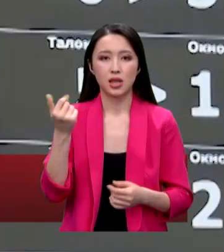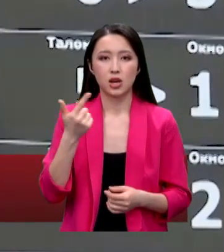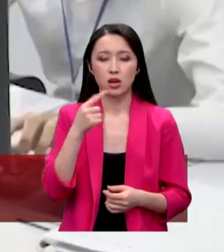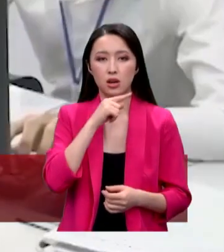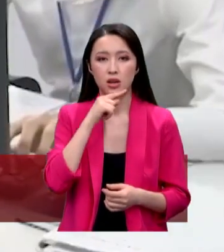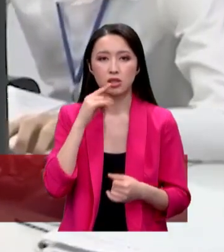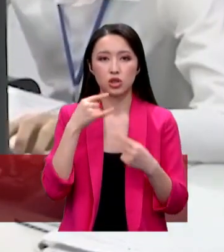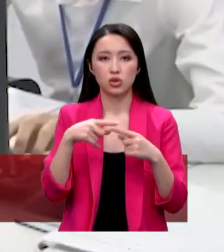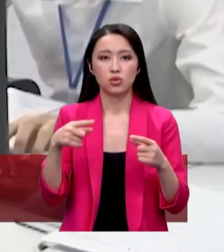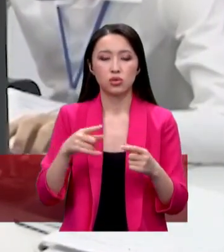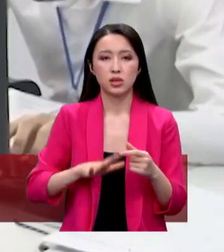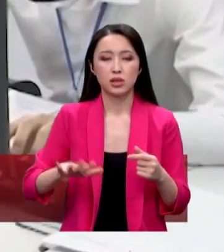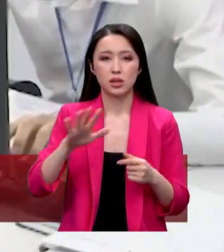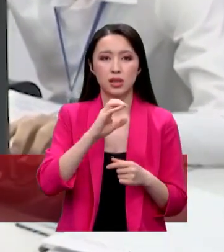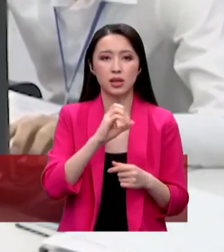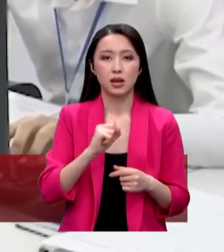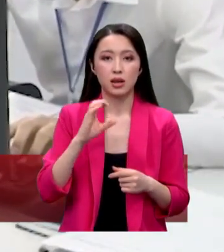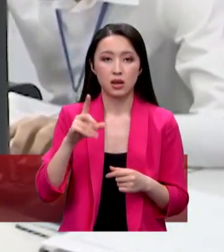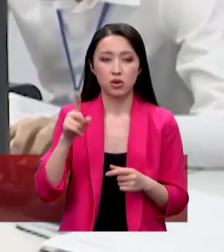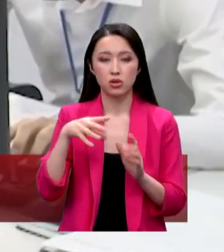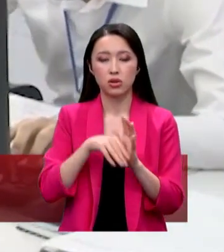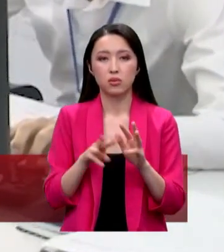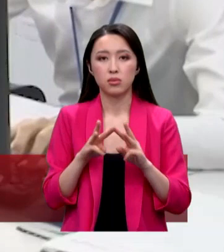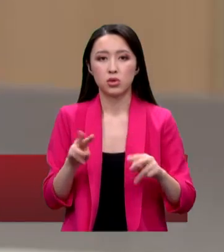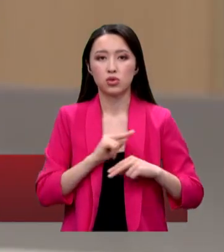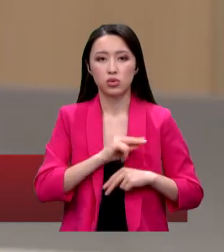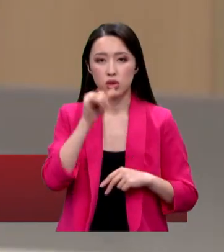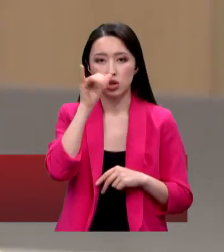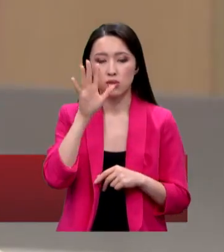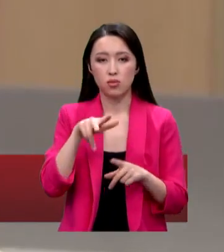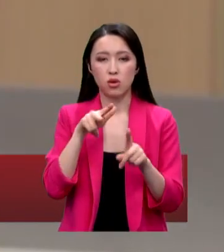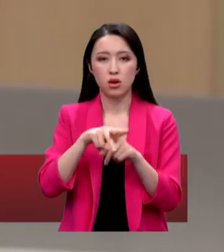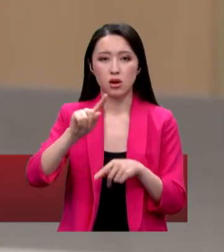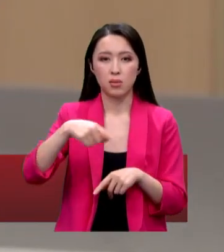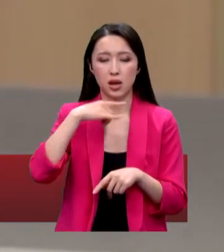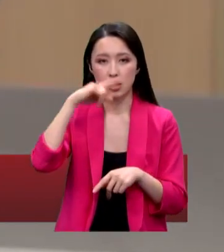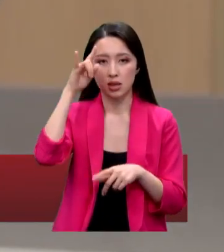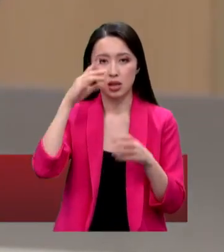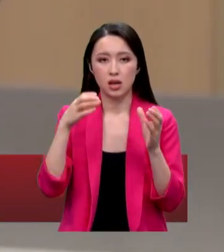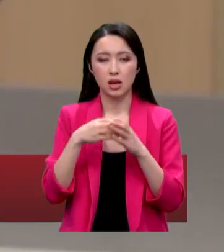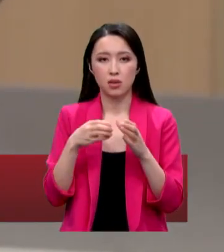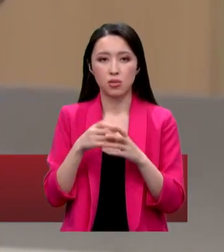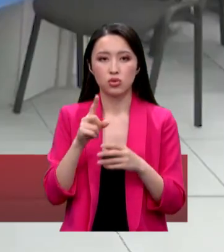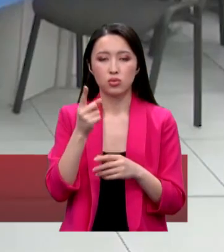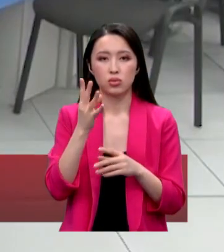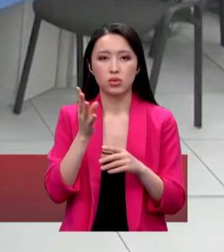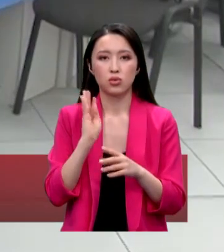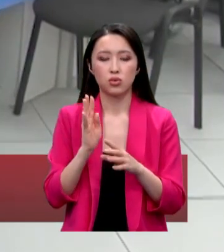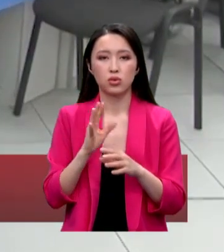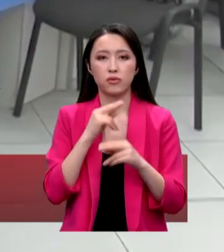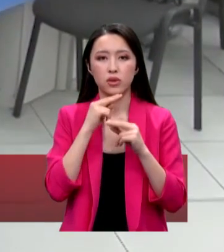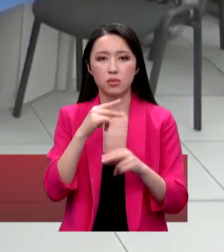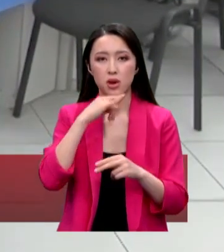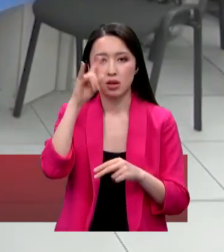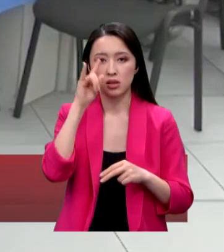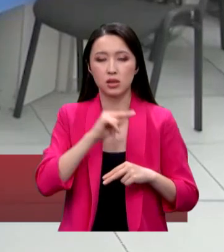и других стран ЕАЭС. Вместе с тем, Министерство труда не может обязать казахстанские компании ставить в приоритет трудоустройство